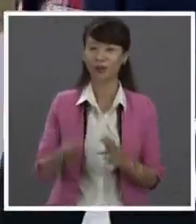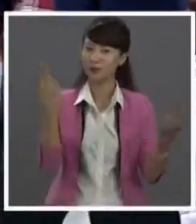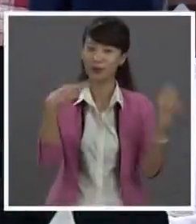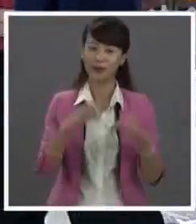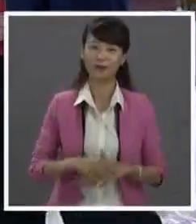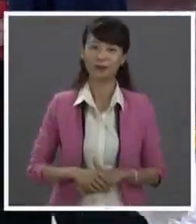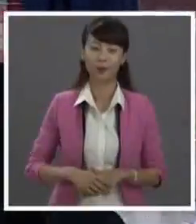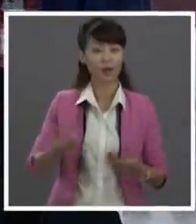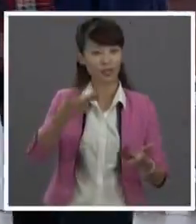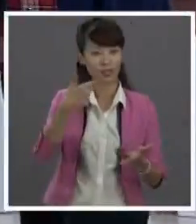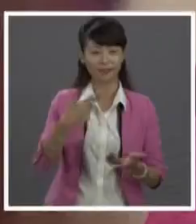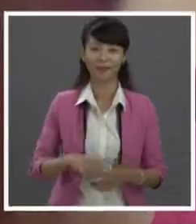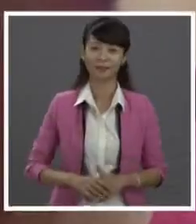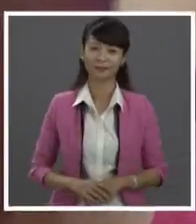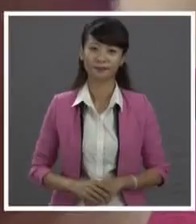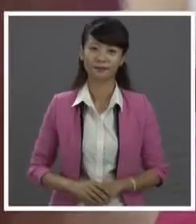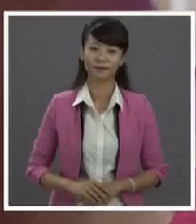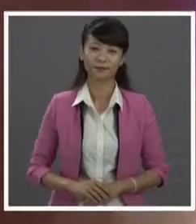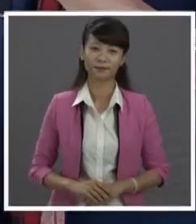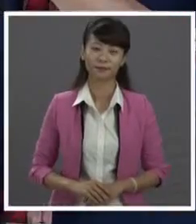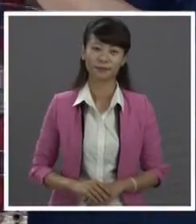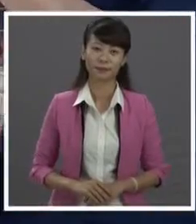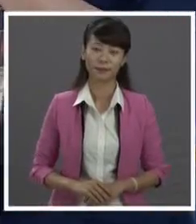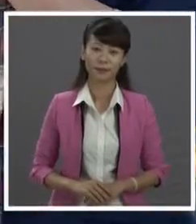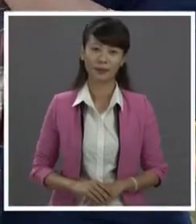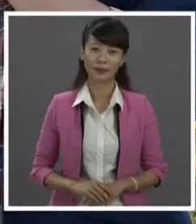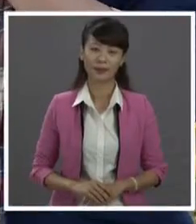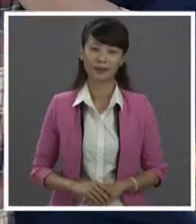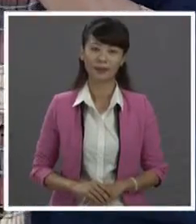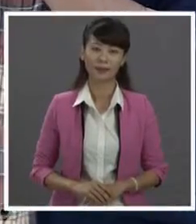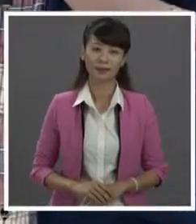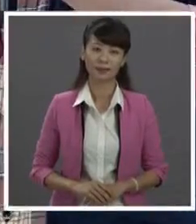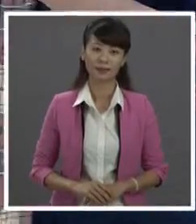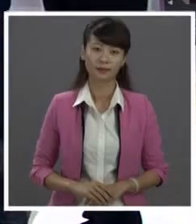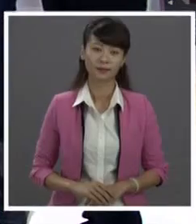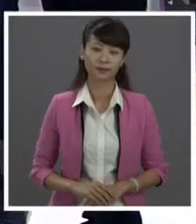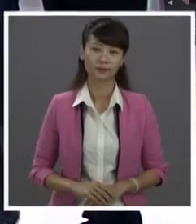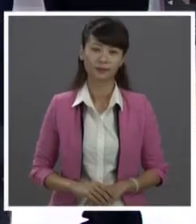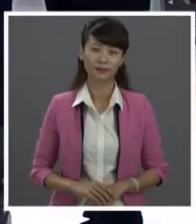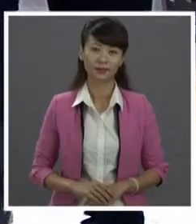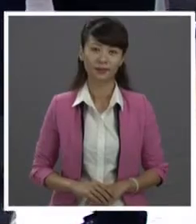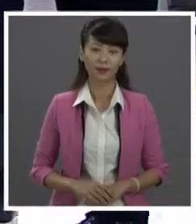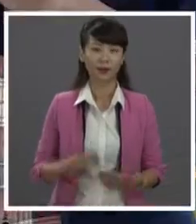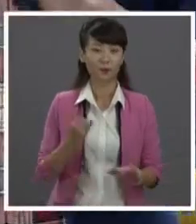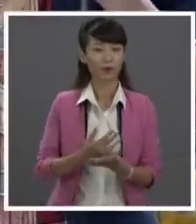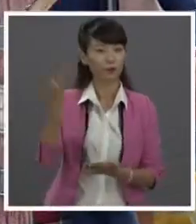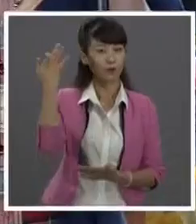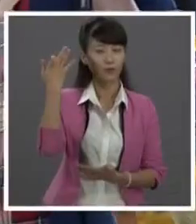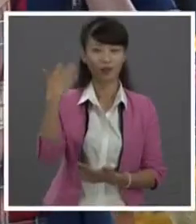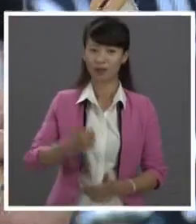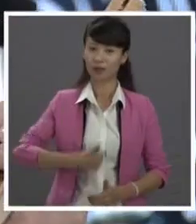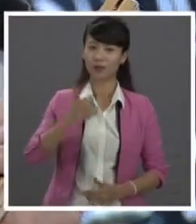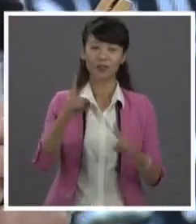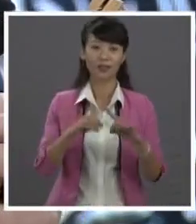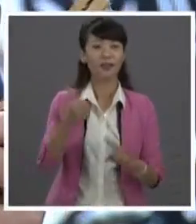要吃饭？ 我跟大家说。 太坏了， 你太坏了，这饿不是饿成这个样子。 对呀、啊、 我台著名节目主持人谢娜小姐